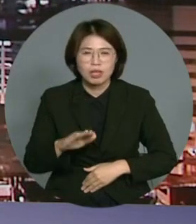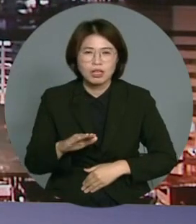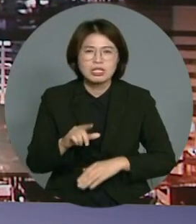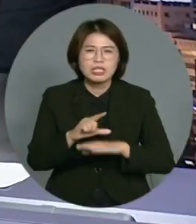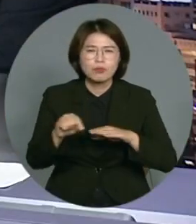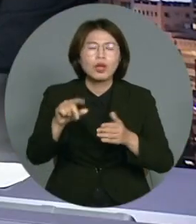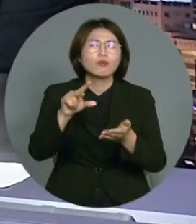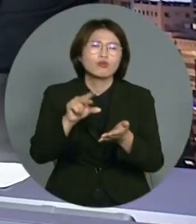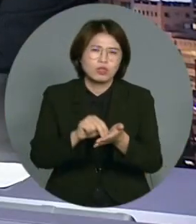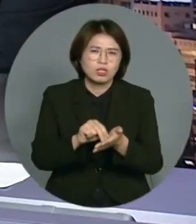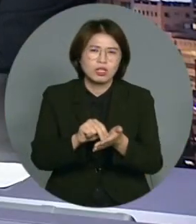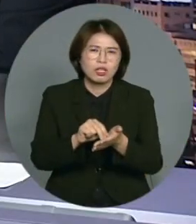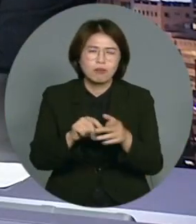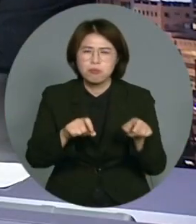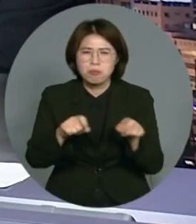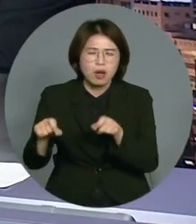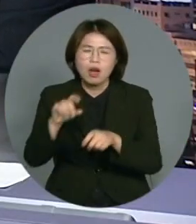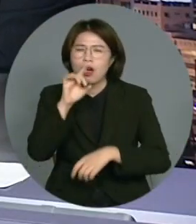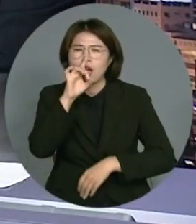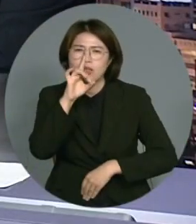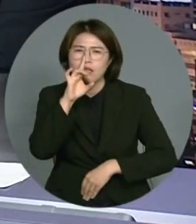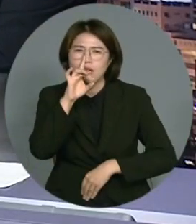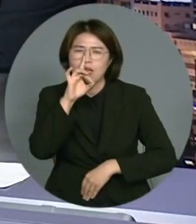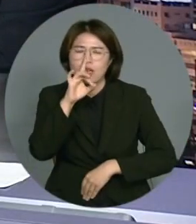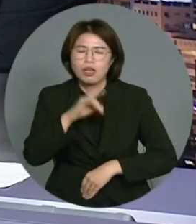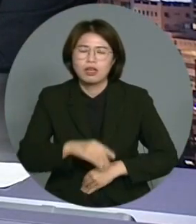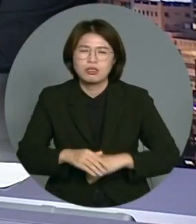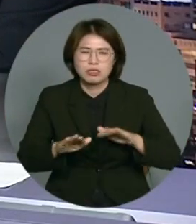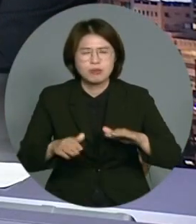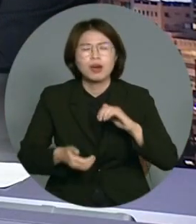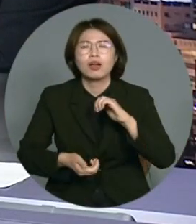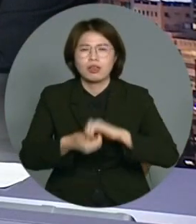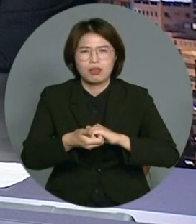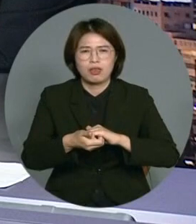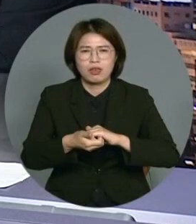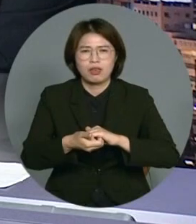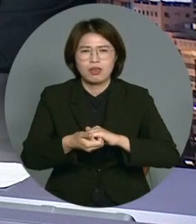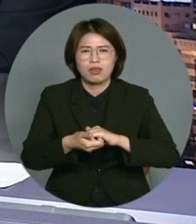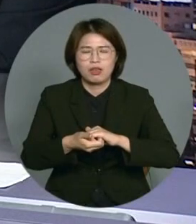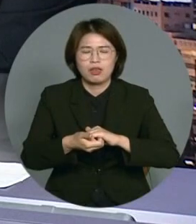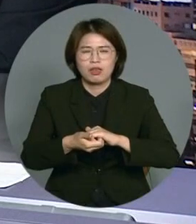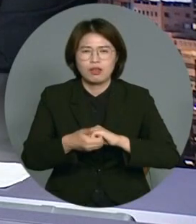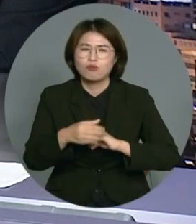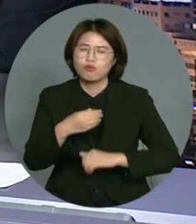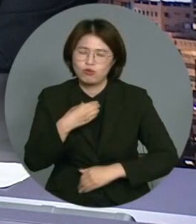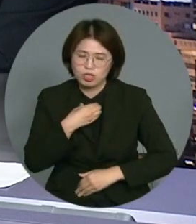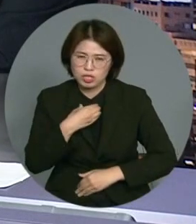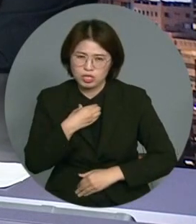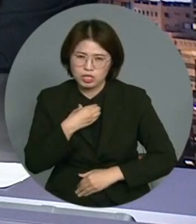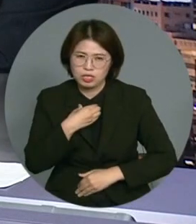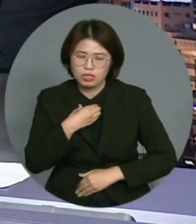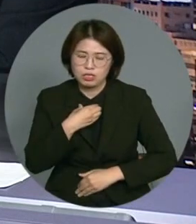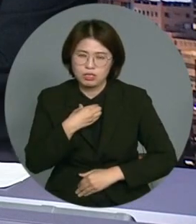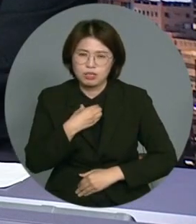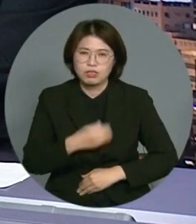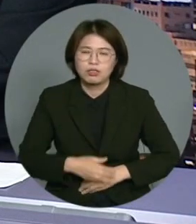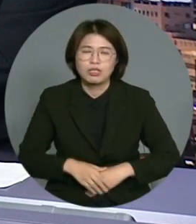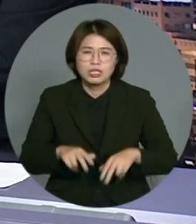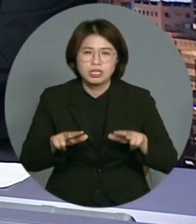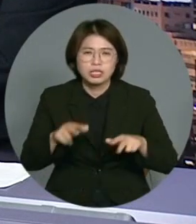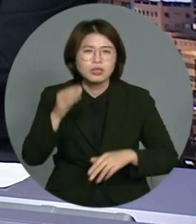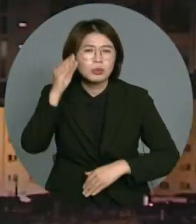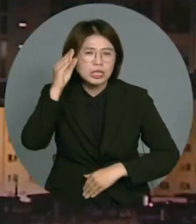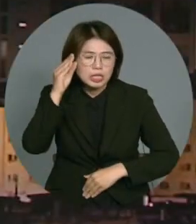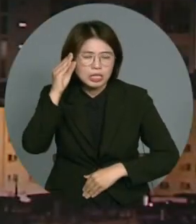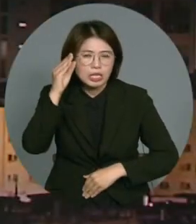지방의 문제는 이제 더 이상 미룰 수 없는 한계에 직면했고 생존의 문제다 그런 측면에서 보면은